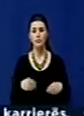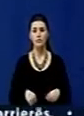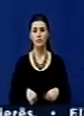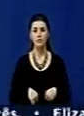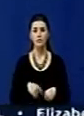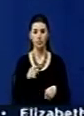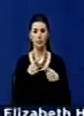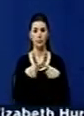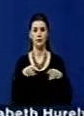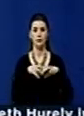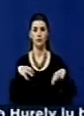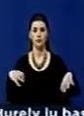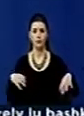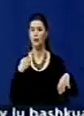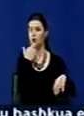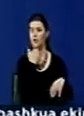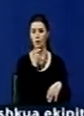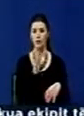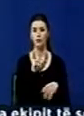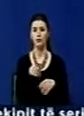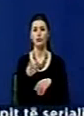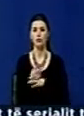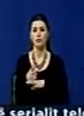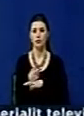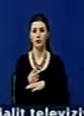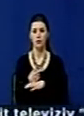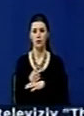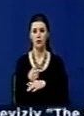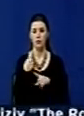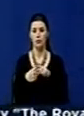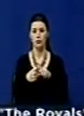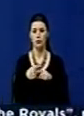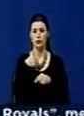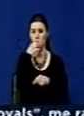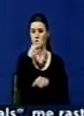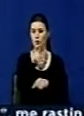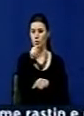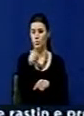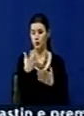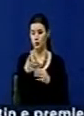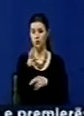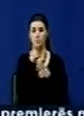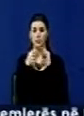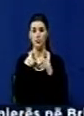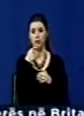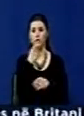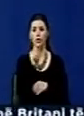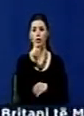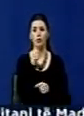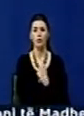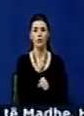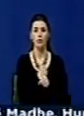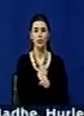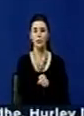nuk parashihet në praksën private. Edhe pyetja ka qenë pak më ndryshe, po ju them që nuk punoj privat.